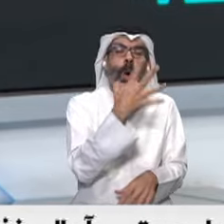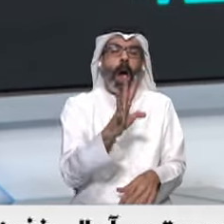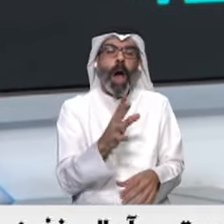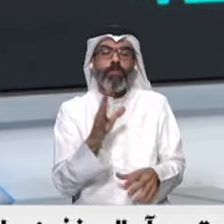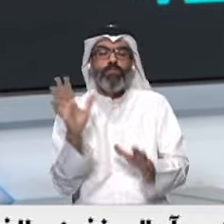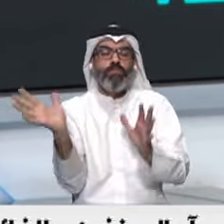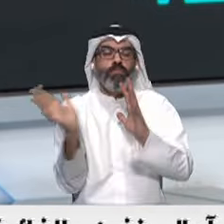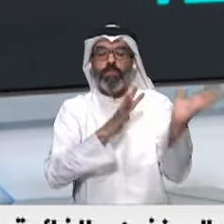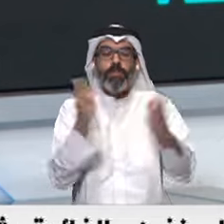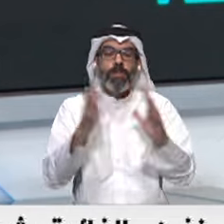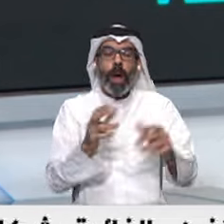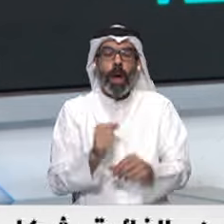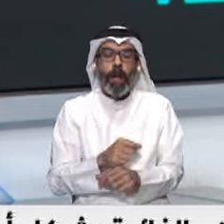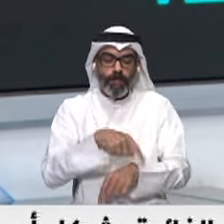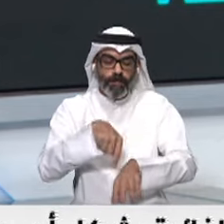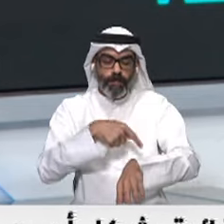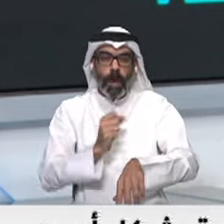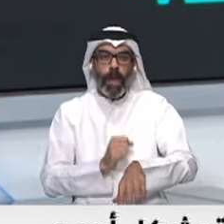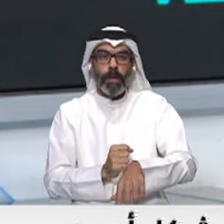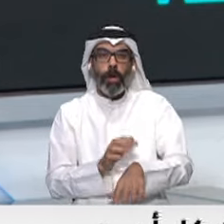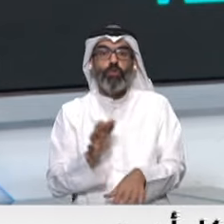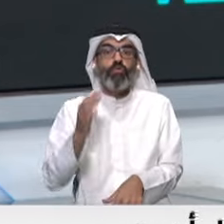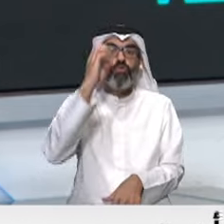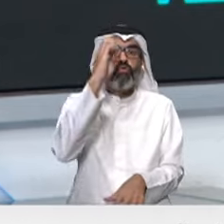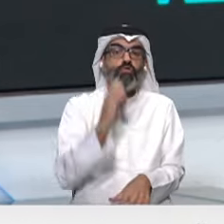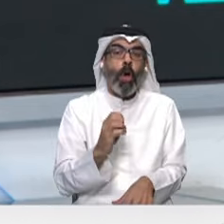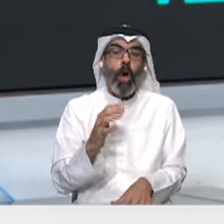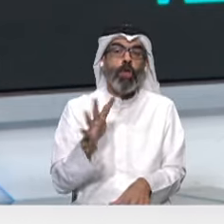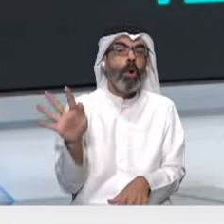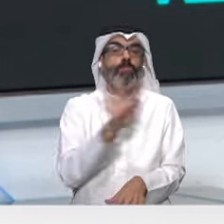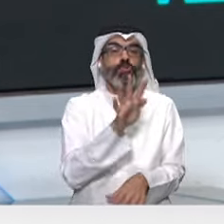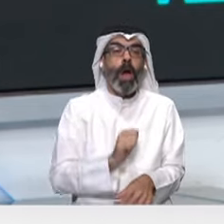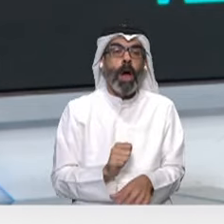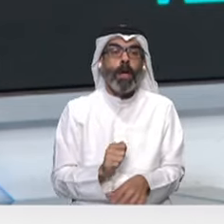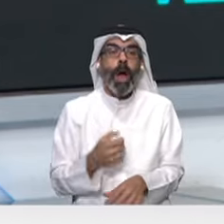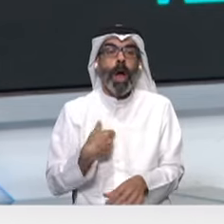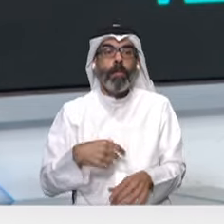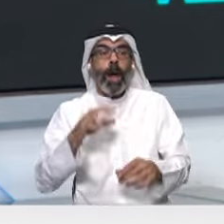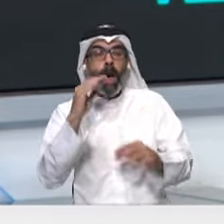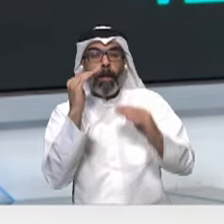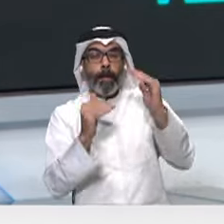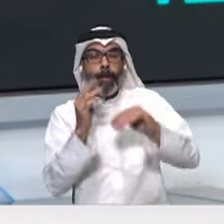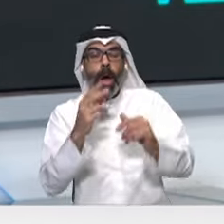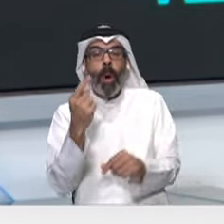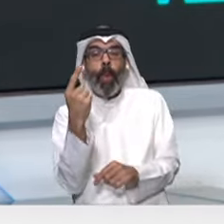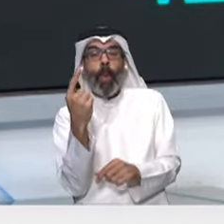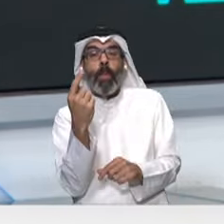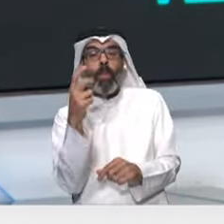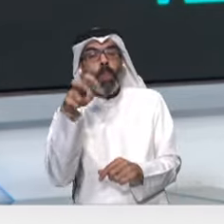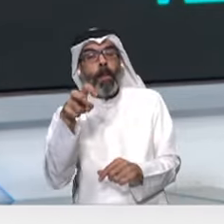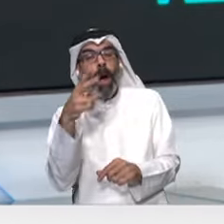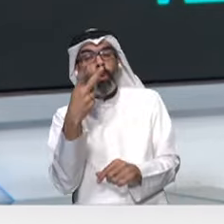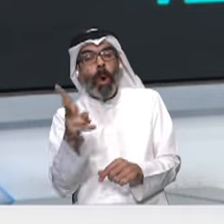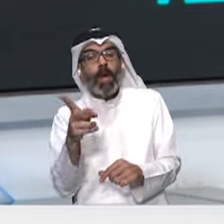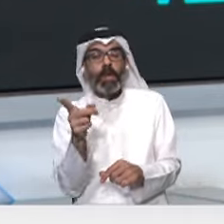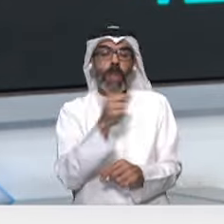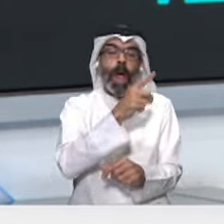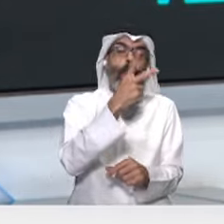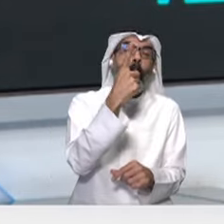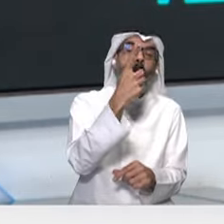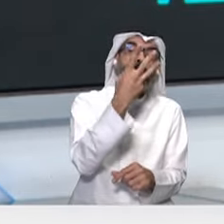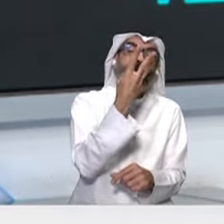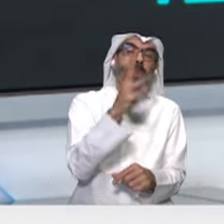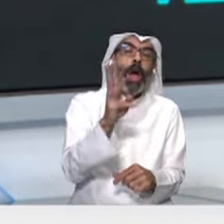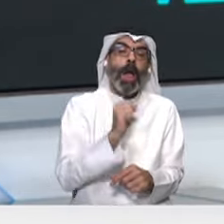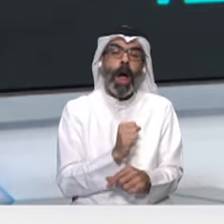42 م في الساعه جنوبيه شرقيه للساعه 12 درجات الحراره تتراوح ما بين ال 28 الى ال 31 درجه